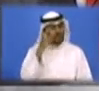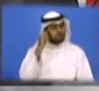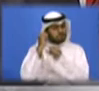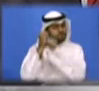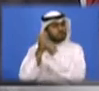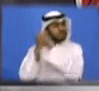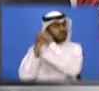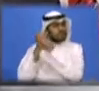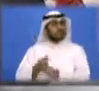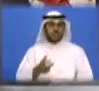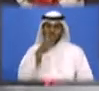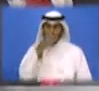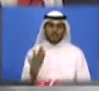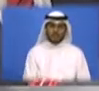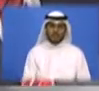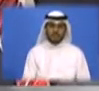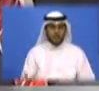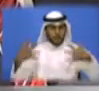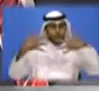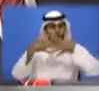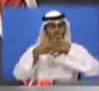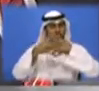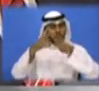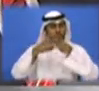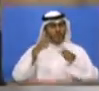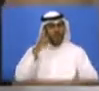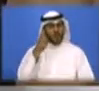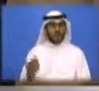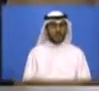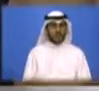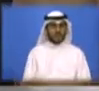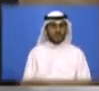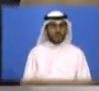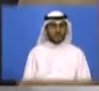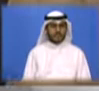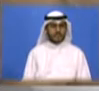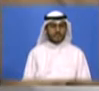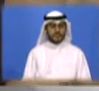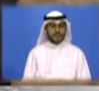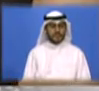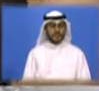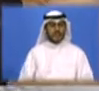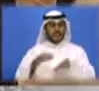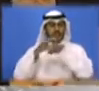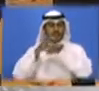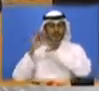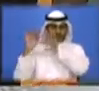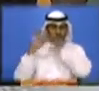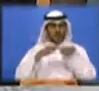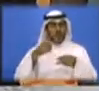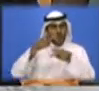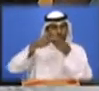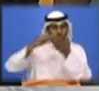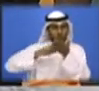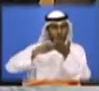متجذرة، وعلاقات شعوبية بالمقام الأول. اختلطت الدماء الكويتية والمصرية